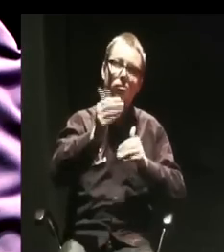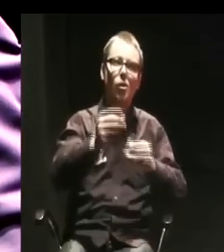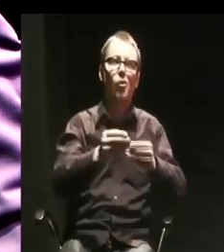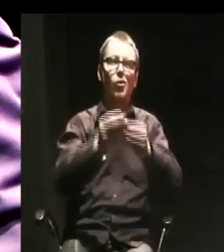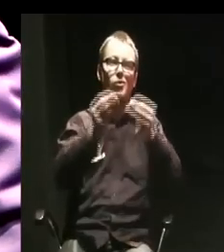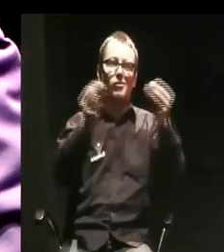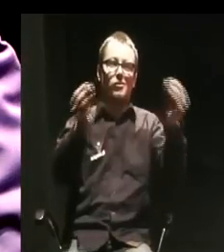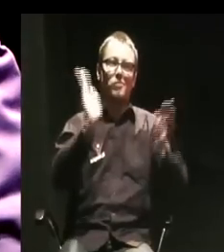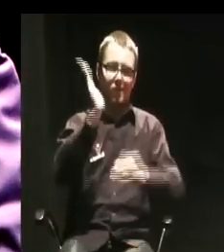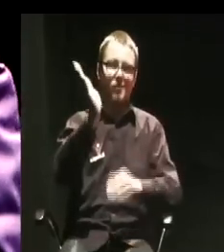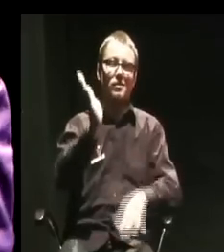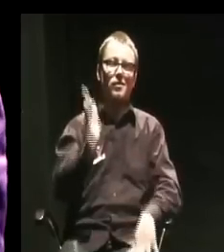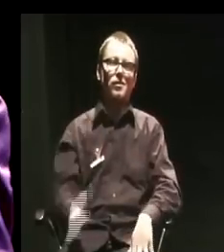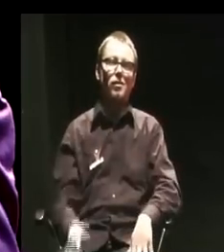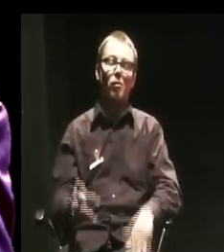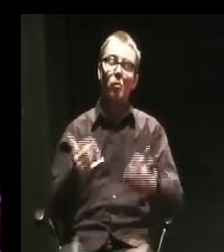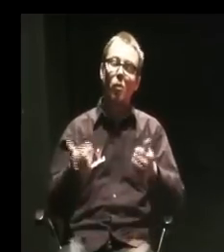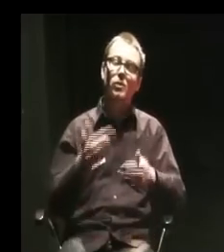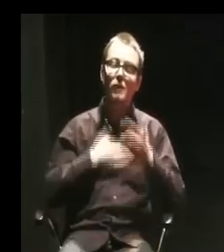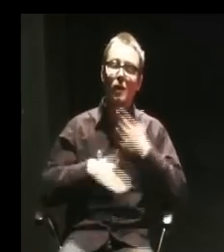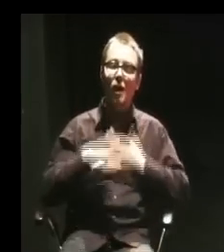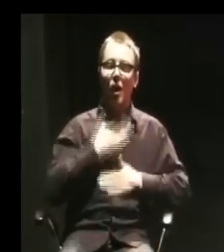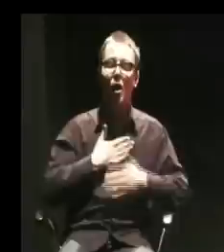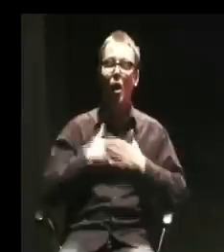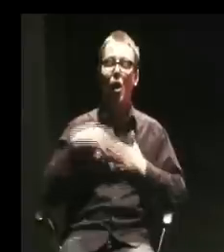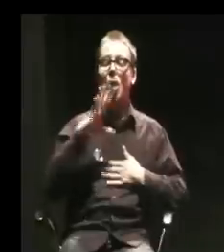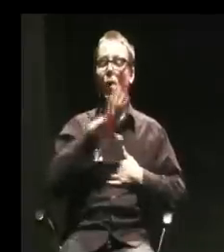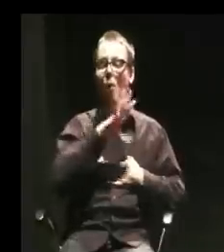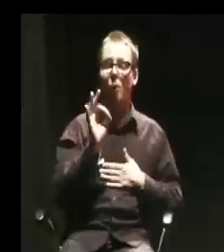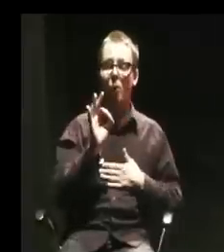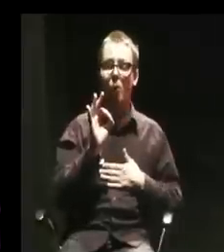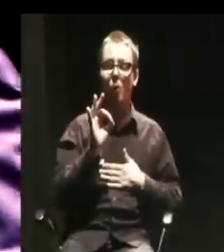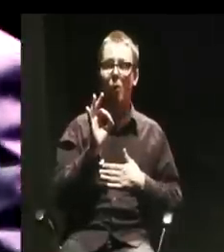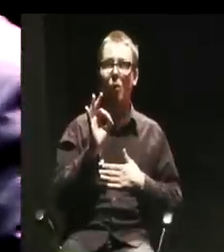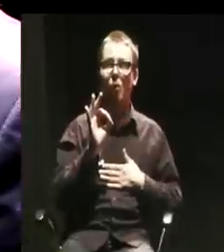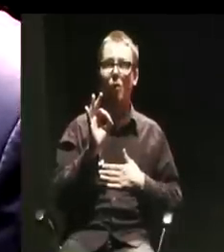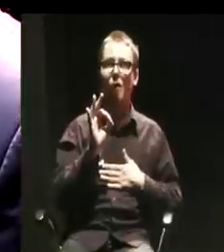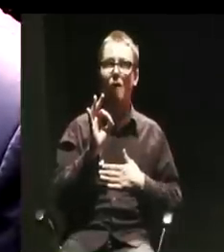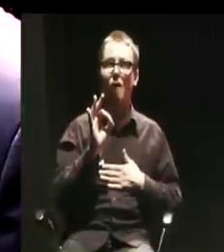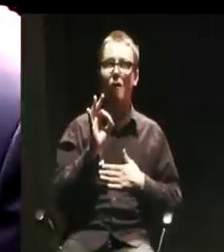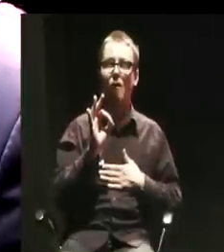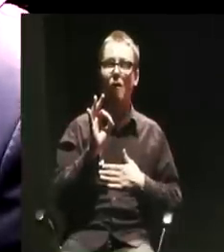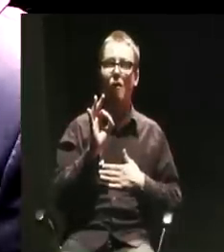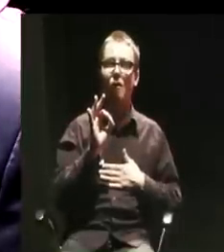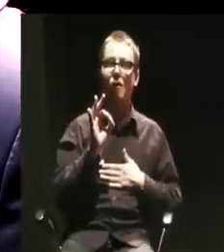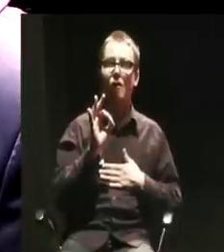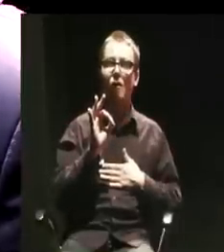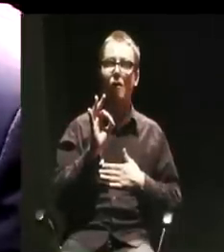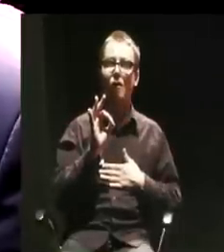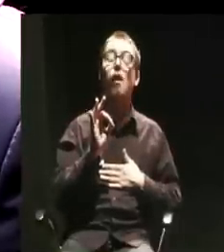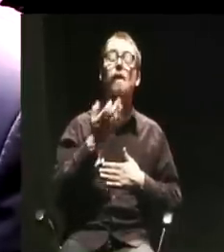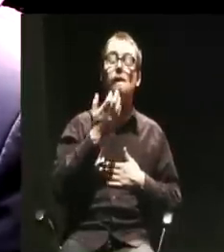całej Polsce, które powstało z niczego. Pozostałe lotniska, które są w Polsce, powstawały na bazie lotnisk